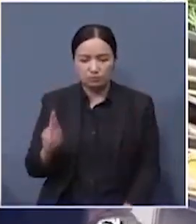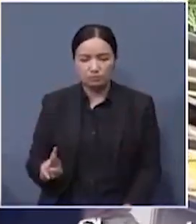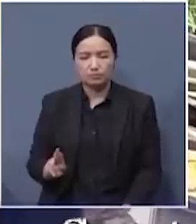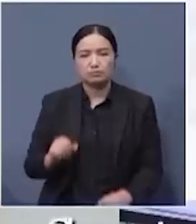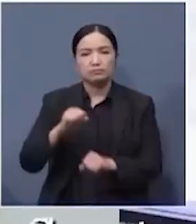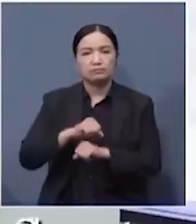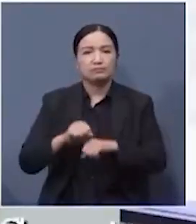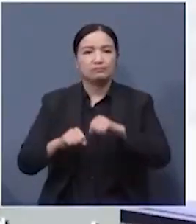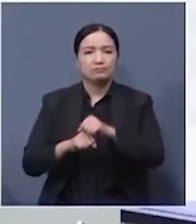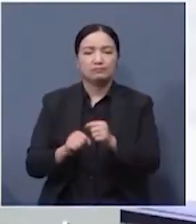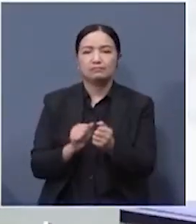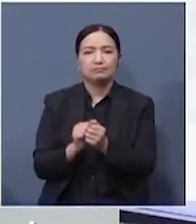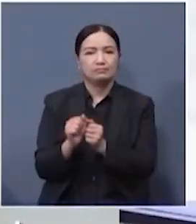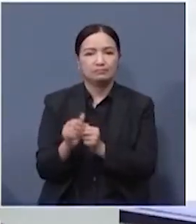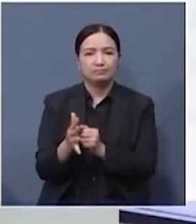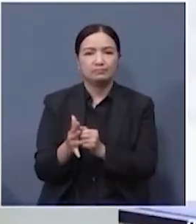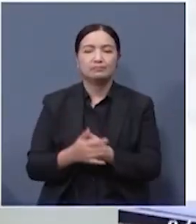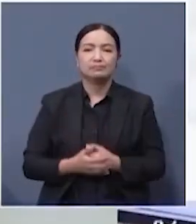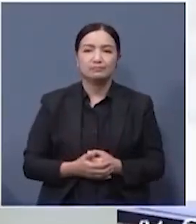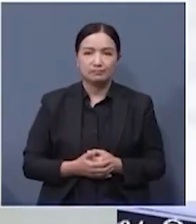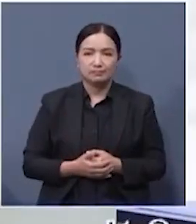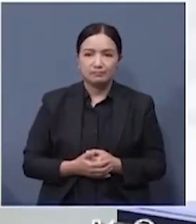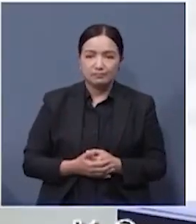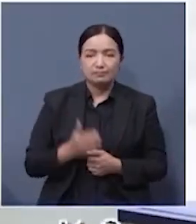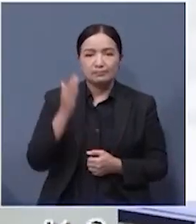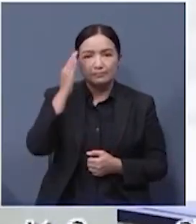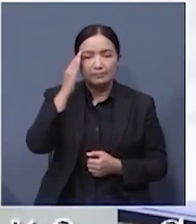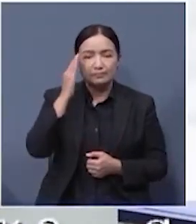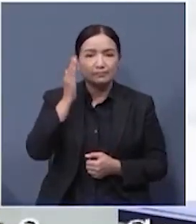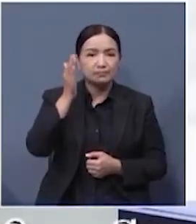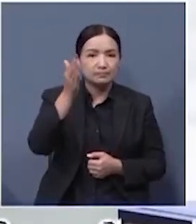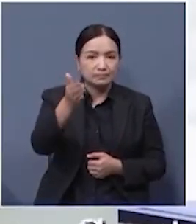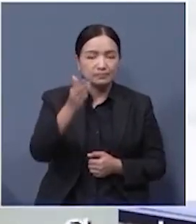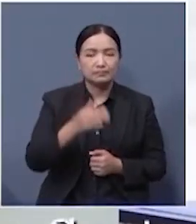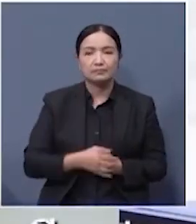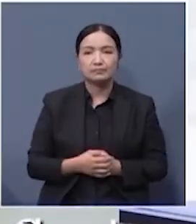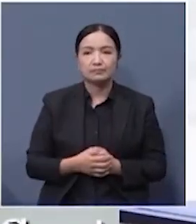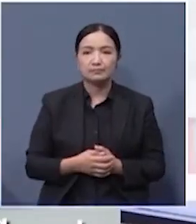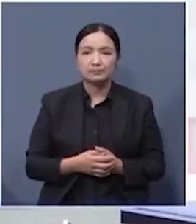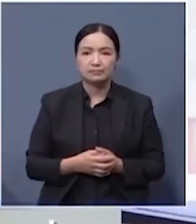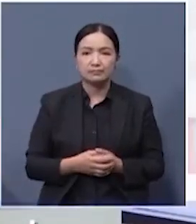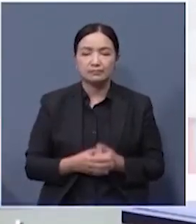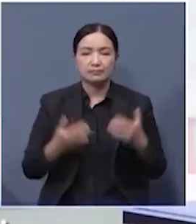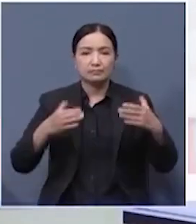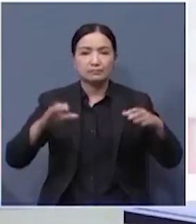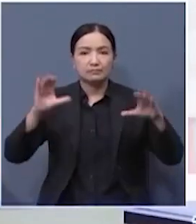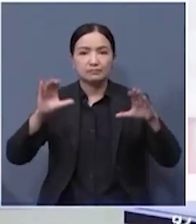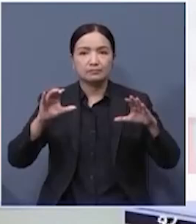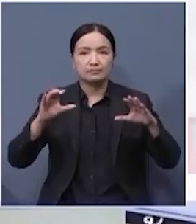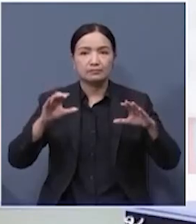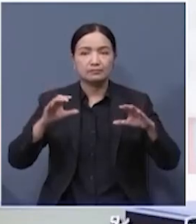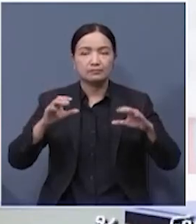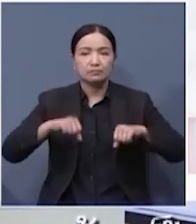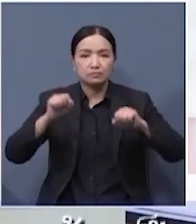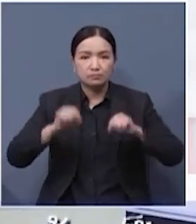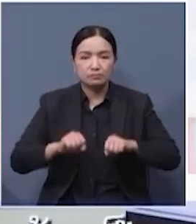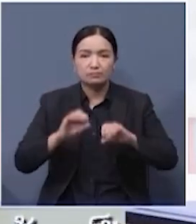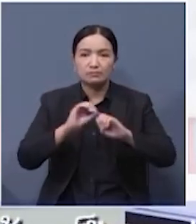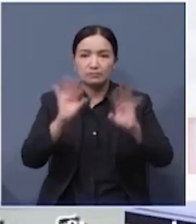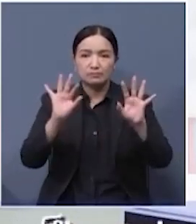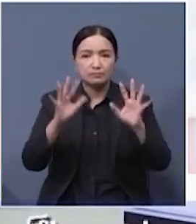ค่ะ รับทราบนะครับว่าอนาคตข้างหน้าถ้ารัฐบาลยังไม่อนุมัติให้ชัดเจน